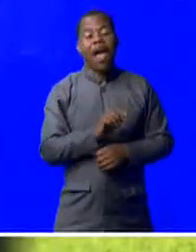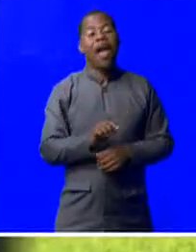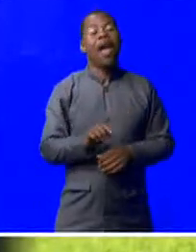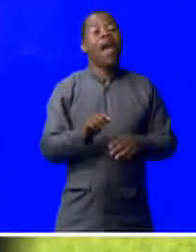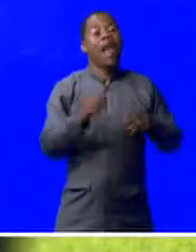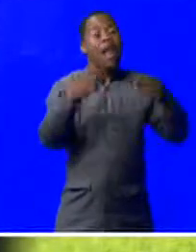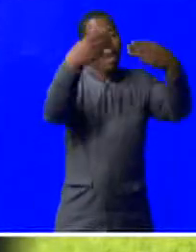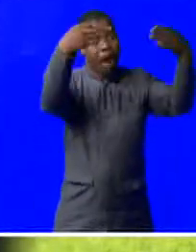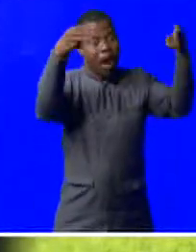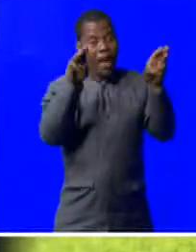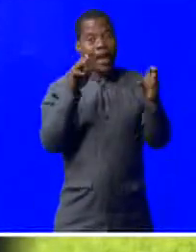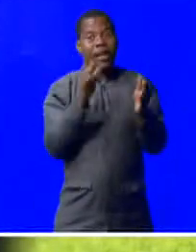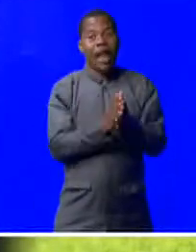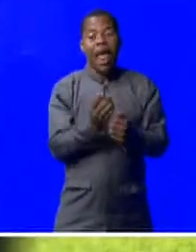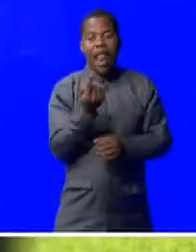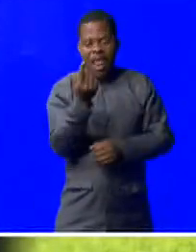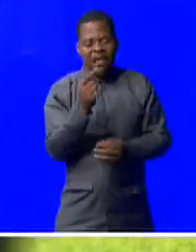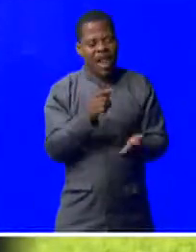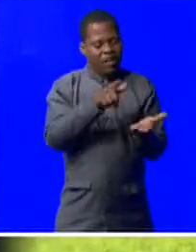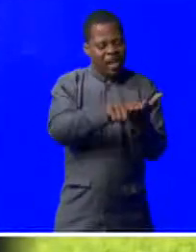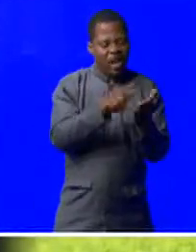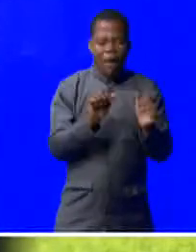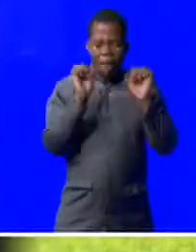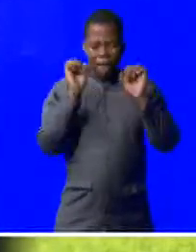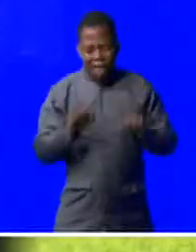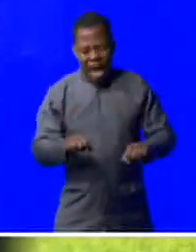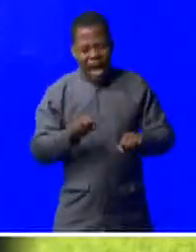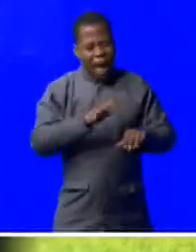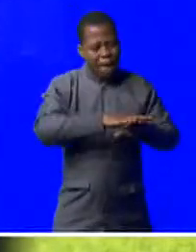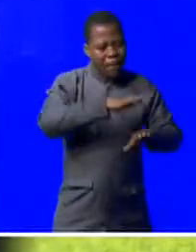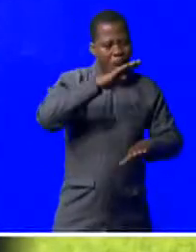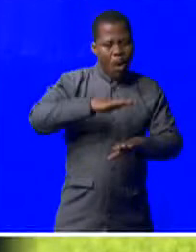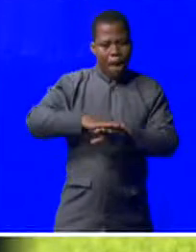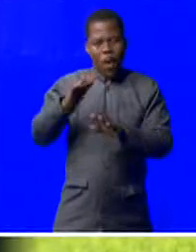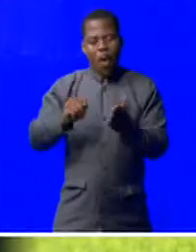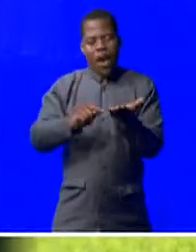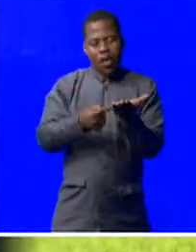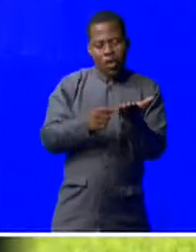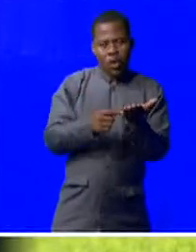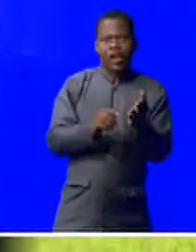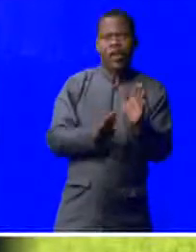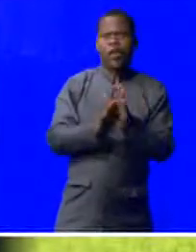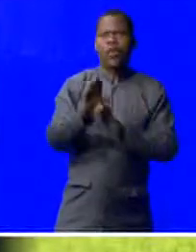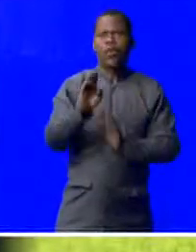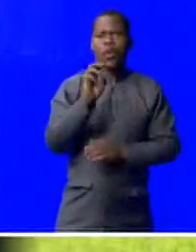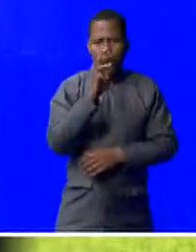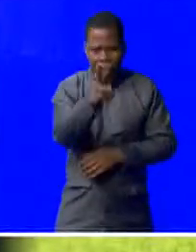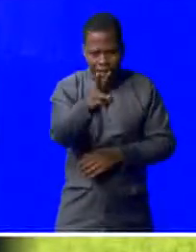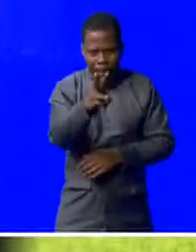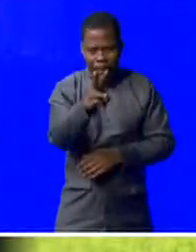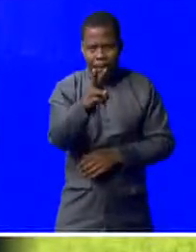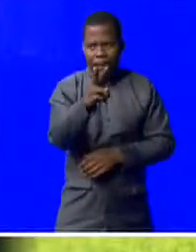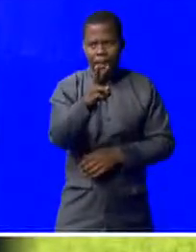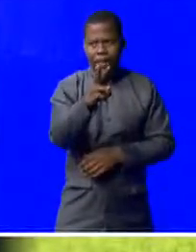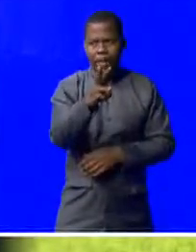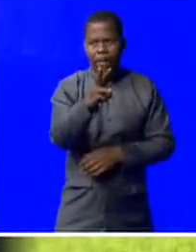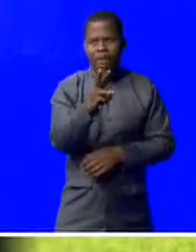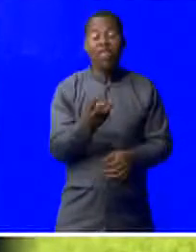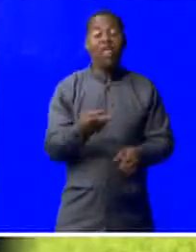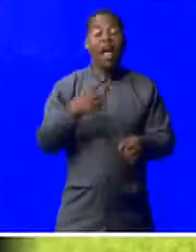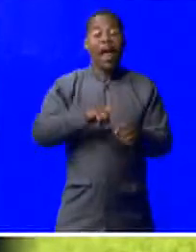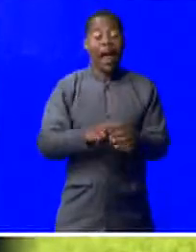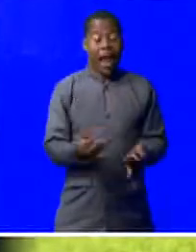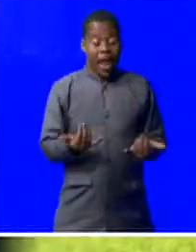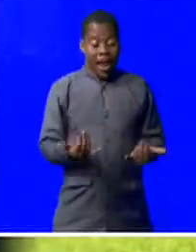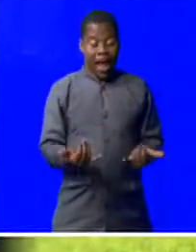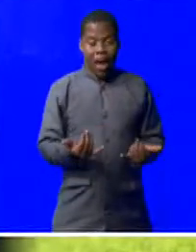kuphuma minengi imthetho leyishayile around the area of ICT si sebentisa